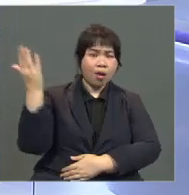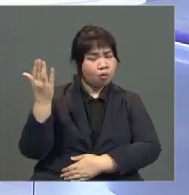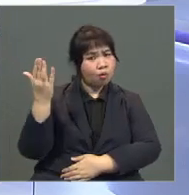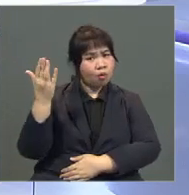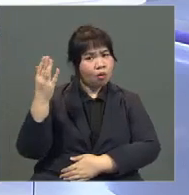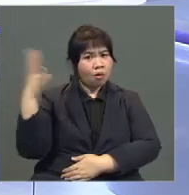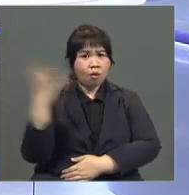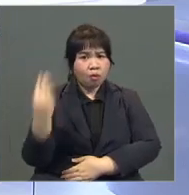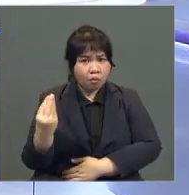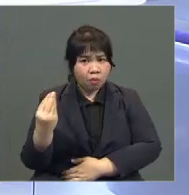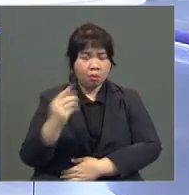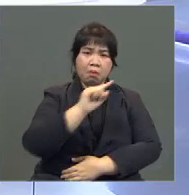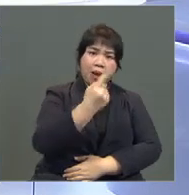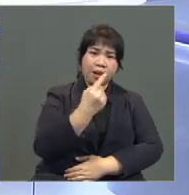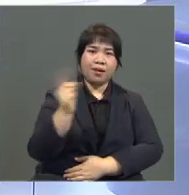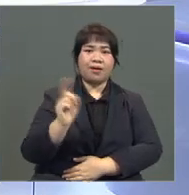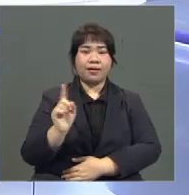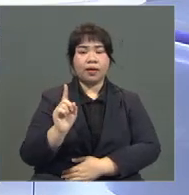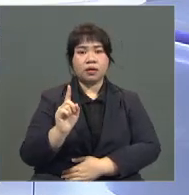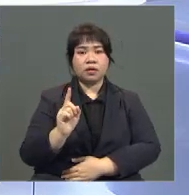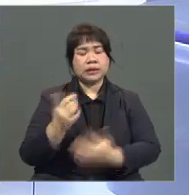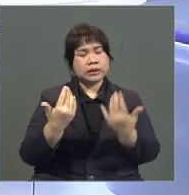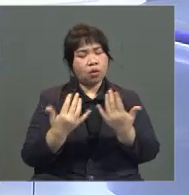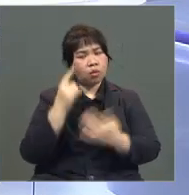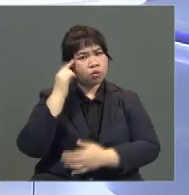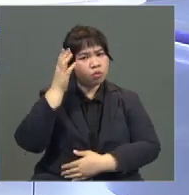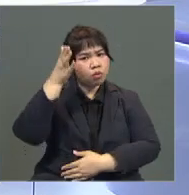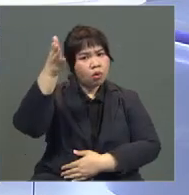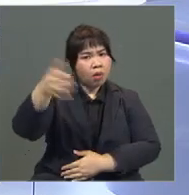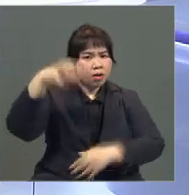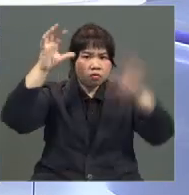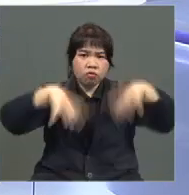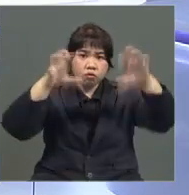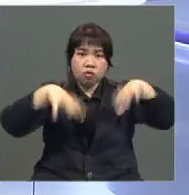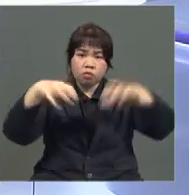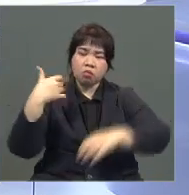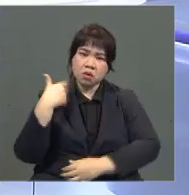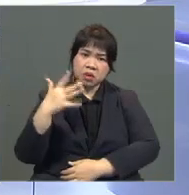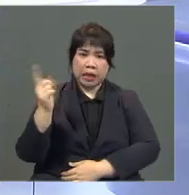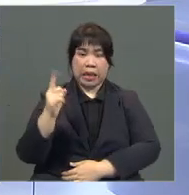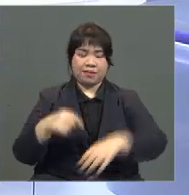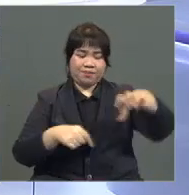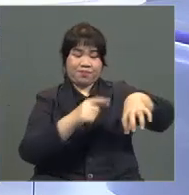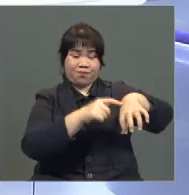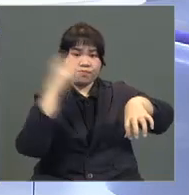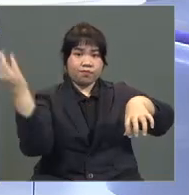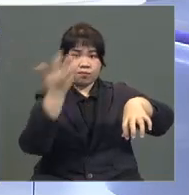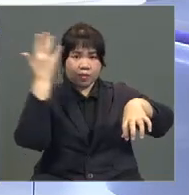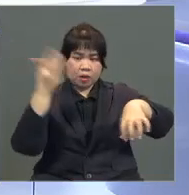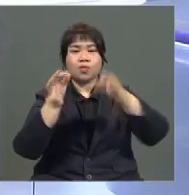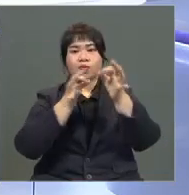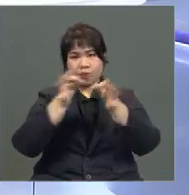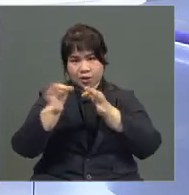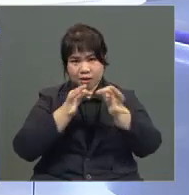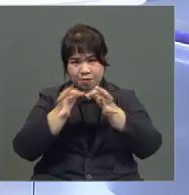หรือเปล่าแล้วมีลูกหมายเคลื่อนเข้ามาและหลังจากนี้เนี่ยฝนจะตกไปอีกนานขนาดไหนนะคะกรมอุตุนิยมวิทยาก็เลยมา